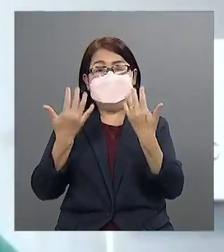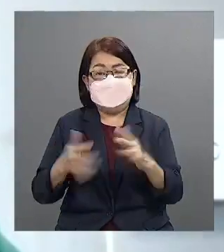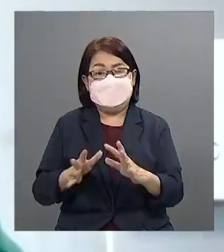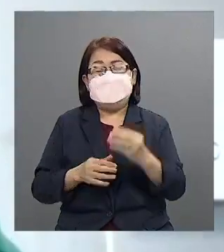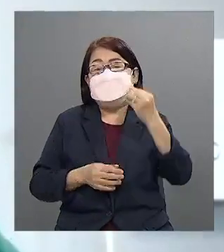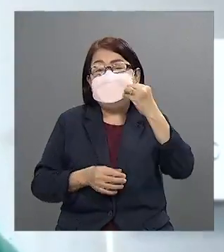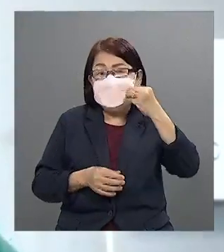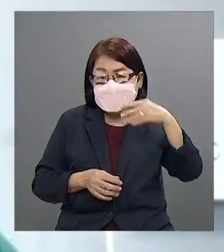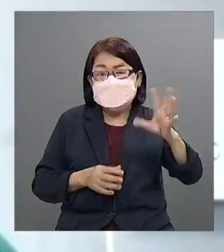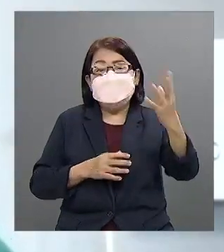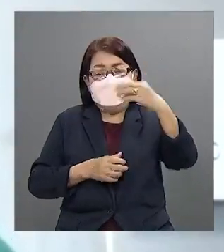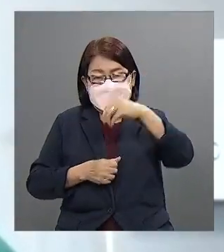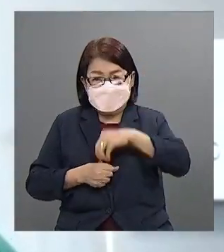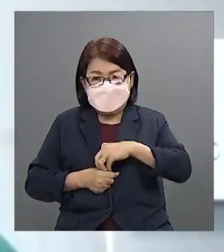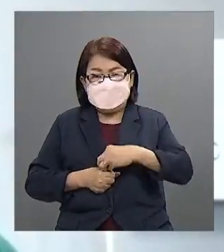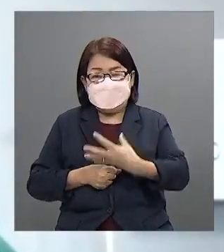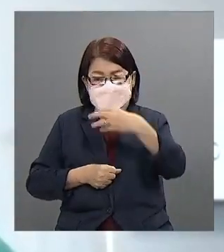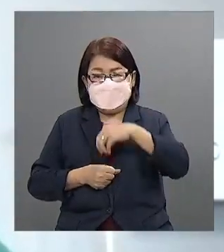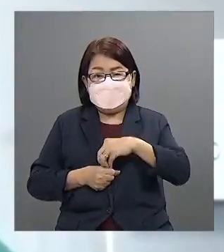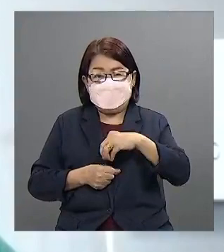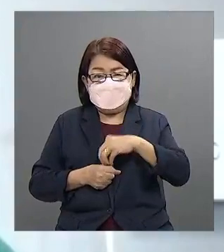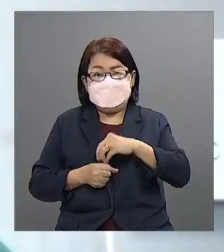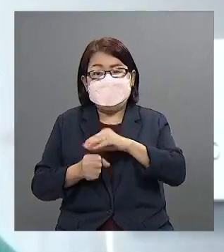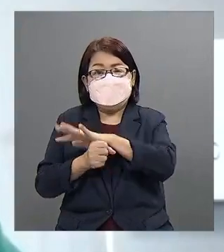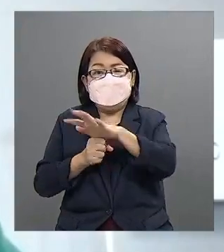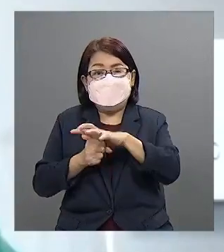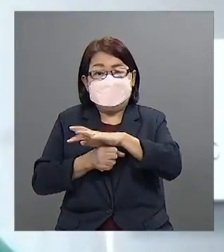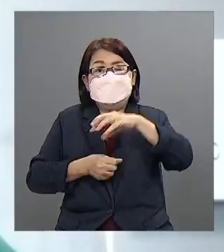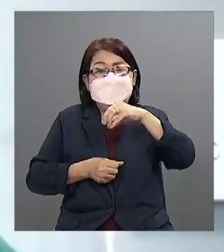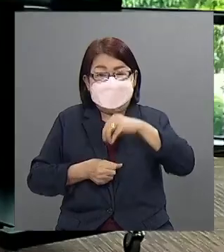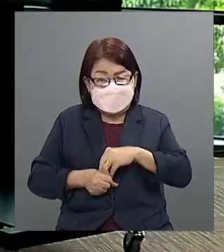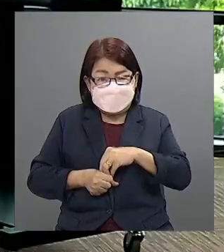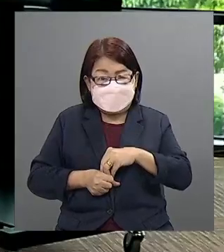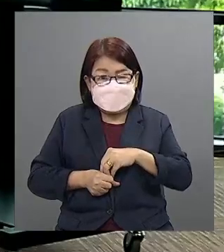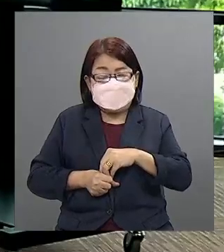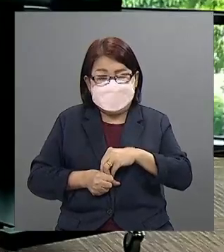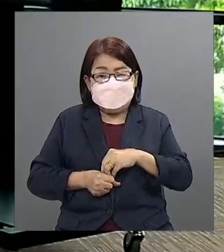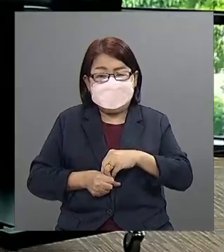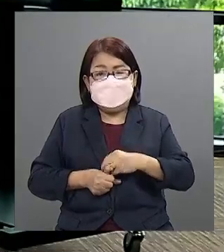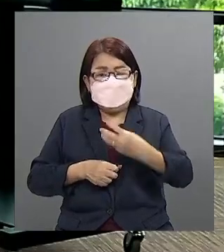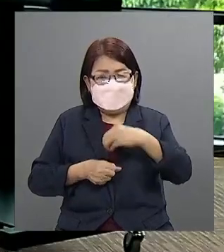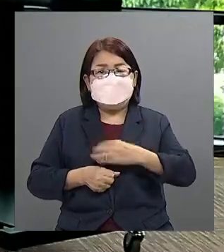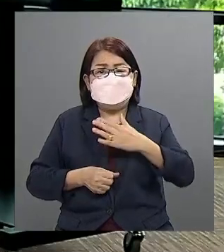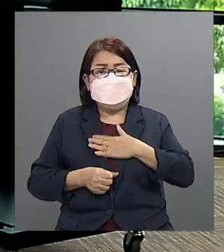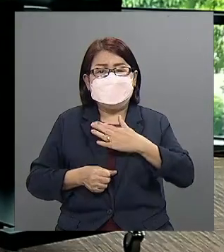ลงเหลือซึ่งก็อาจจะเคยได้ยินคำว่าแบบโพสต์โควิดหรือว่าลองโควิดอาการเหล่านี้จ